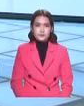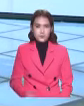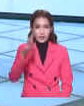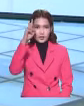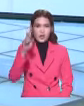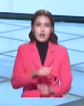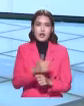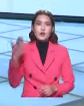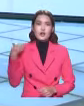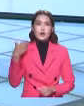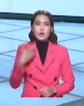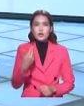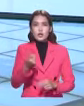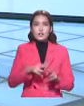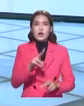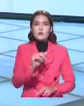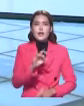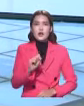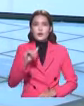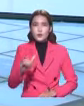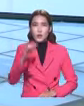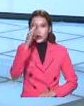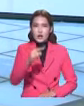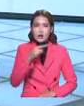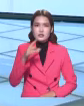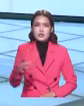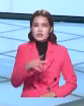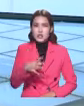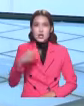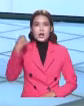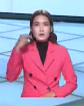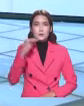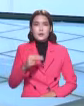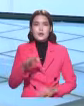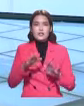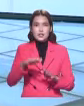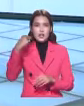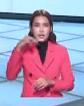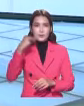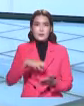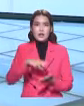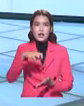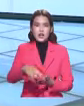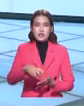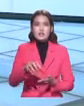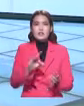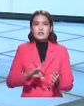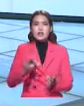Мемлекет басшысының өкімімен Берік Уәли Қазақстан Республикасы президентінің кеңесшісі, президенттің баспасөз хатшысы лауазымына тағайындалды.